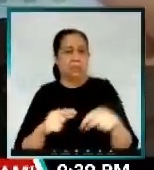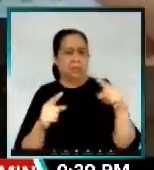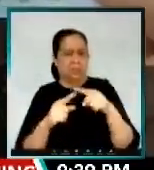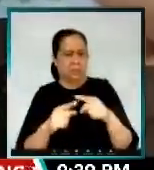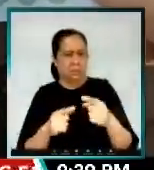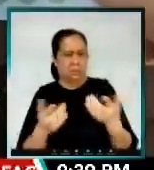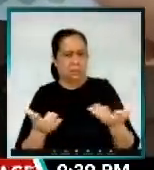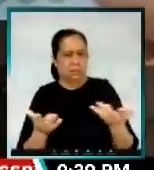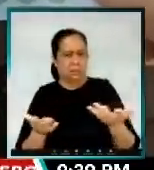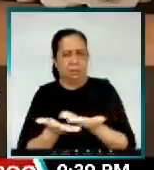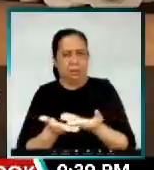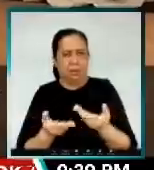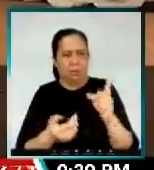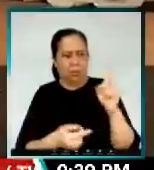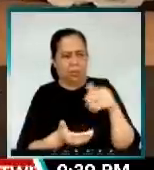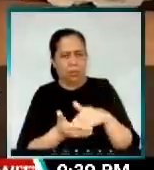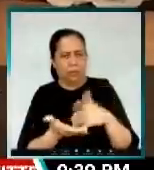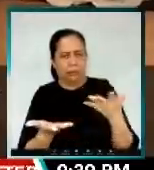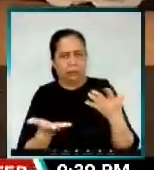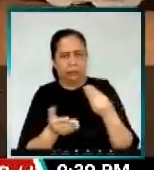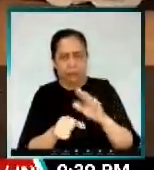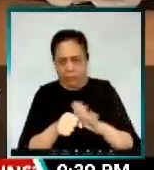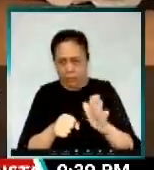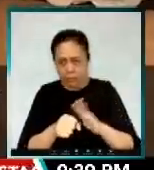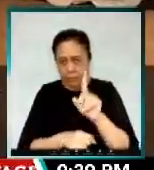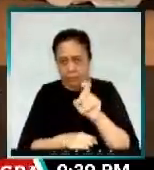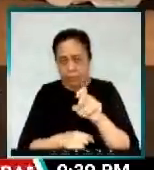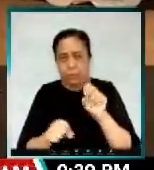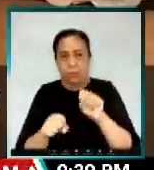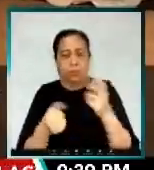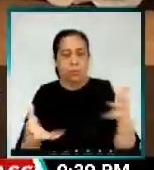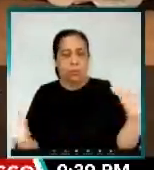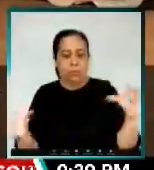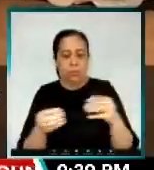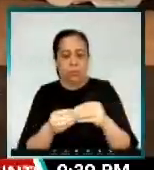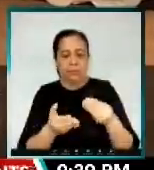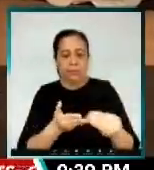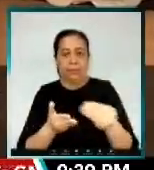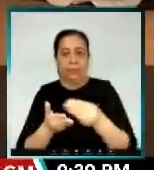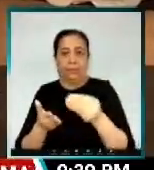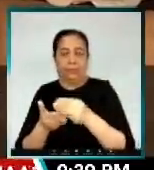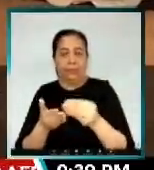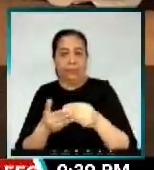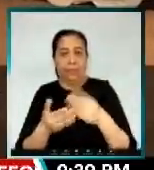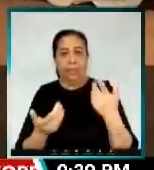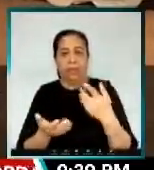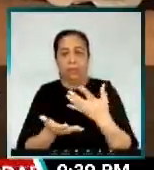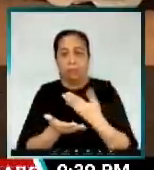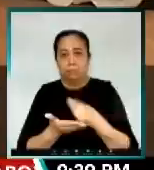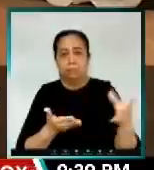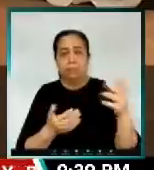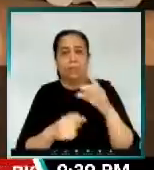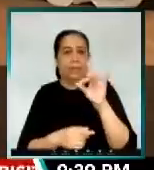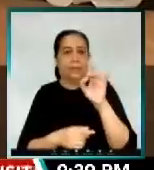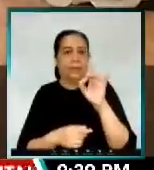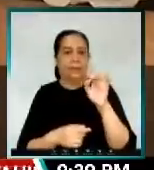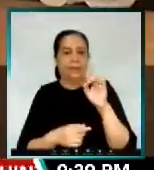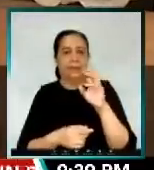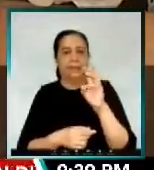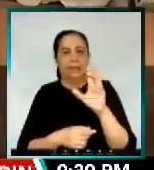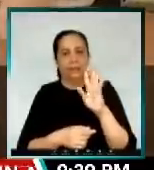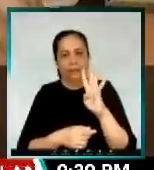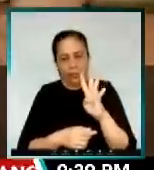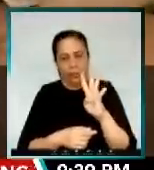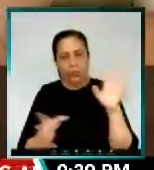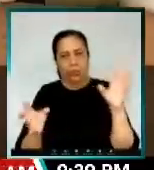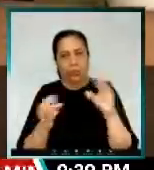ang 1,000 piso? So ito na nga yung total ng napamili natin. Ano? Nakagastos tayo dito ng 864. Nakabili tayo